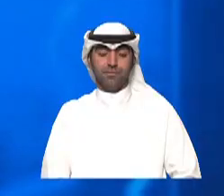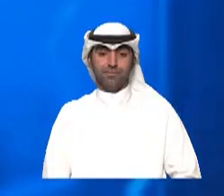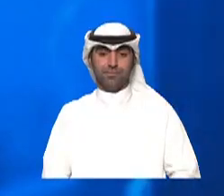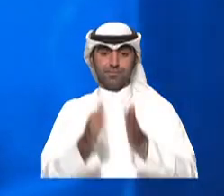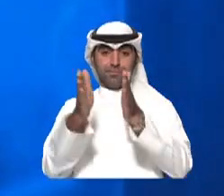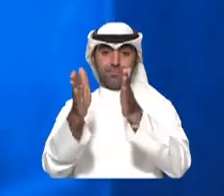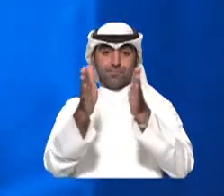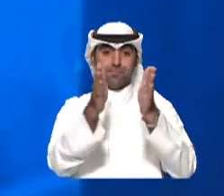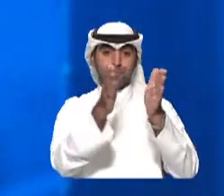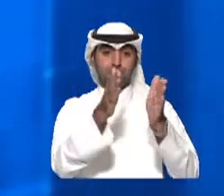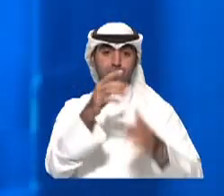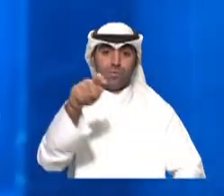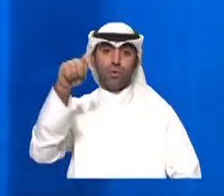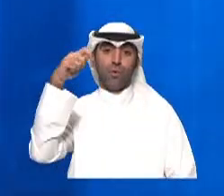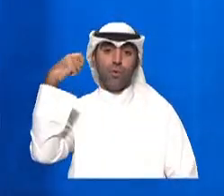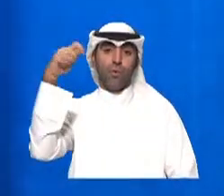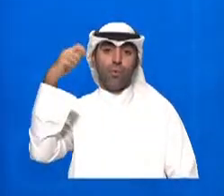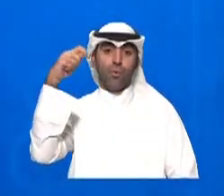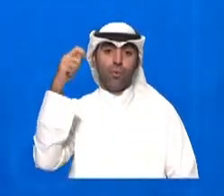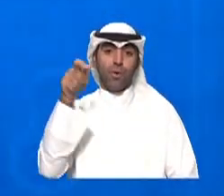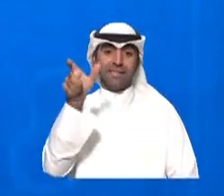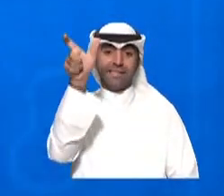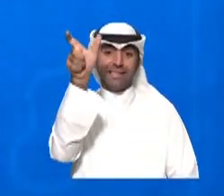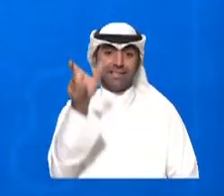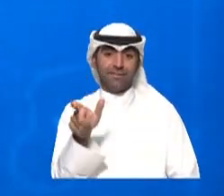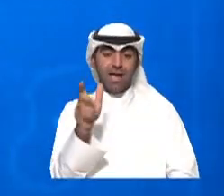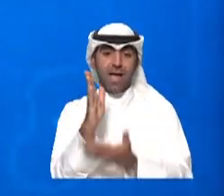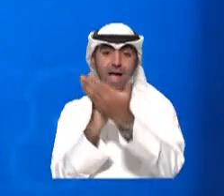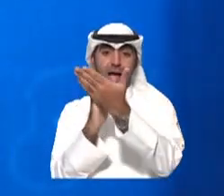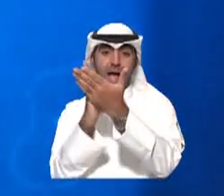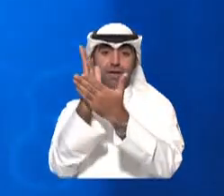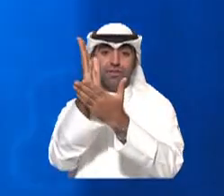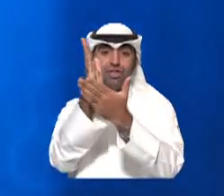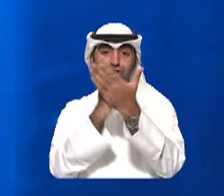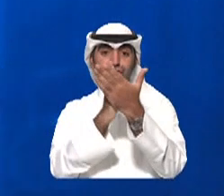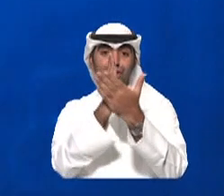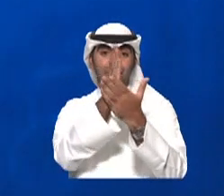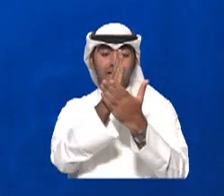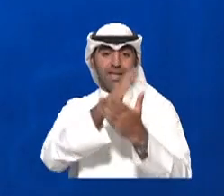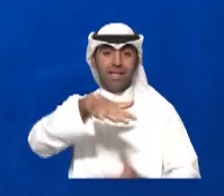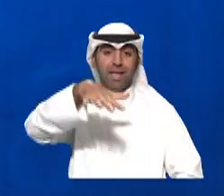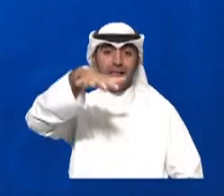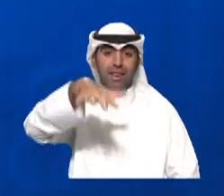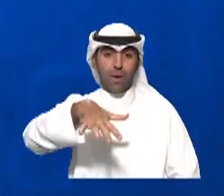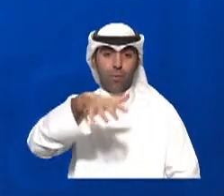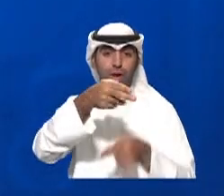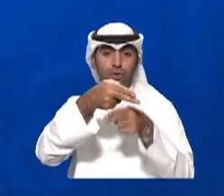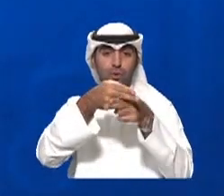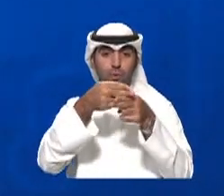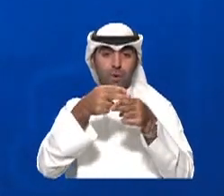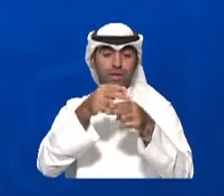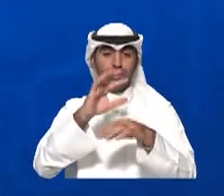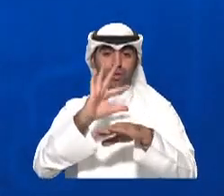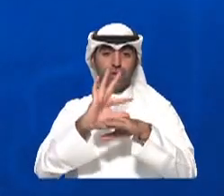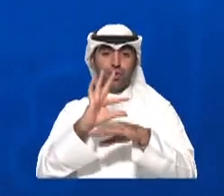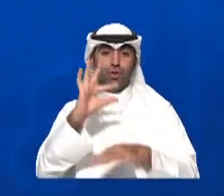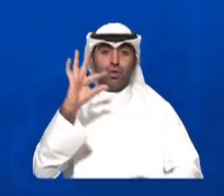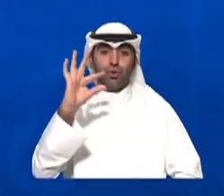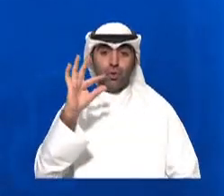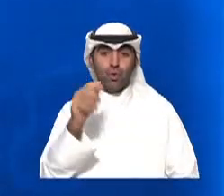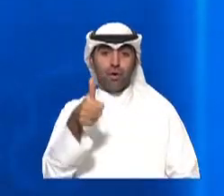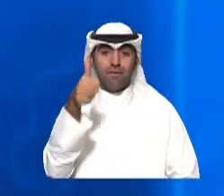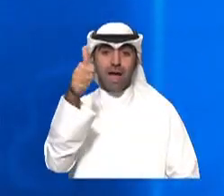التقى وزير الخارجية ووزير الدولة لشؤون مجلس الوزراء الشيخ الدكتور أحمد ناصر محمد